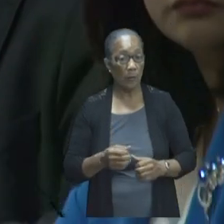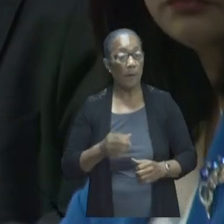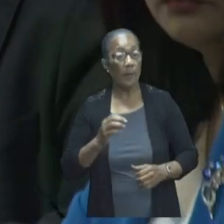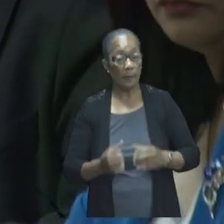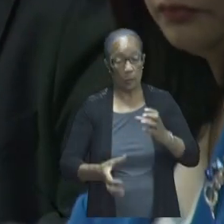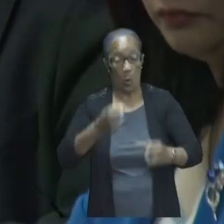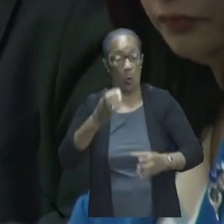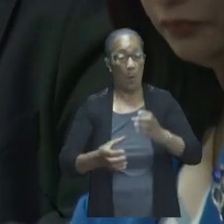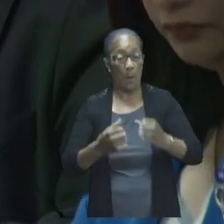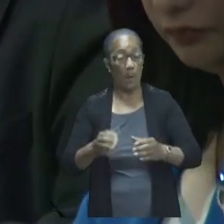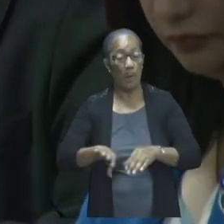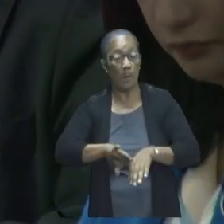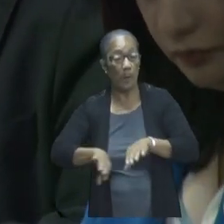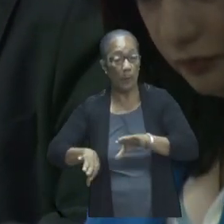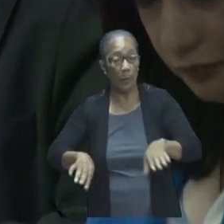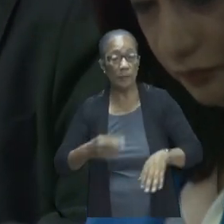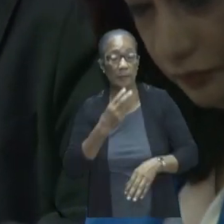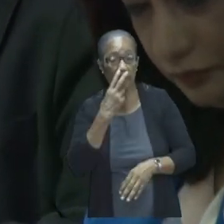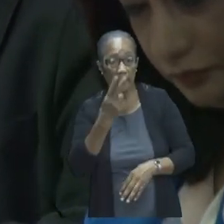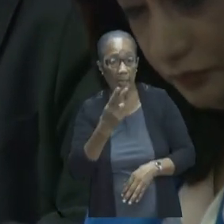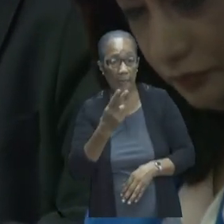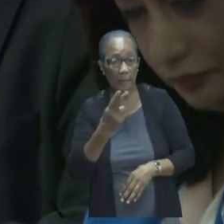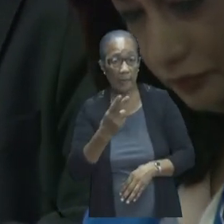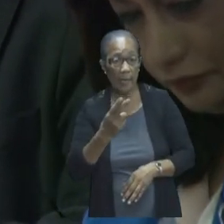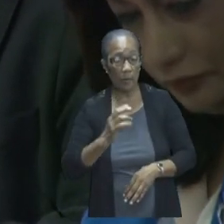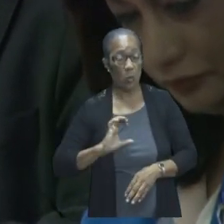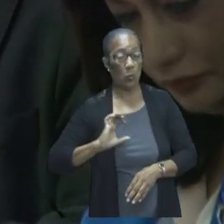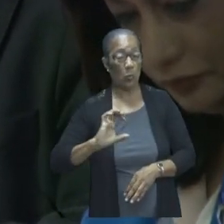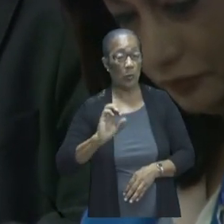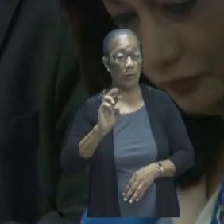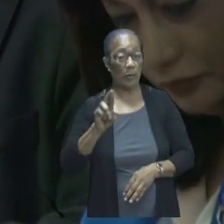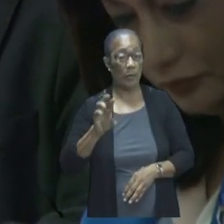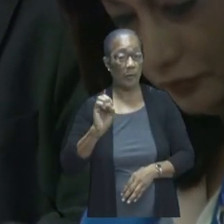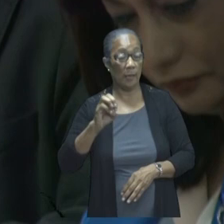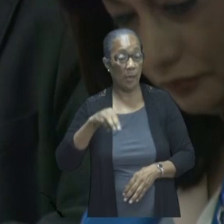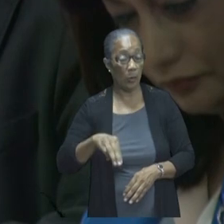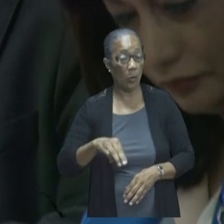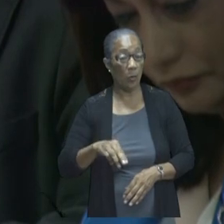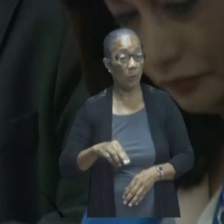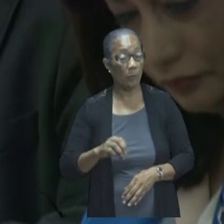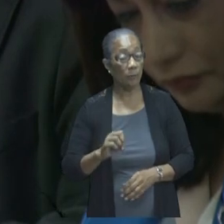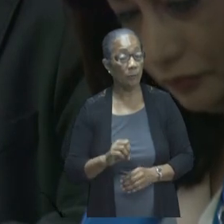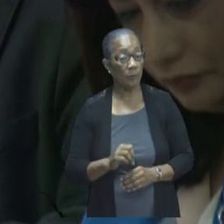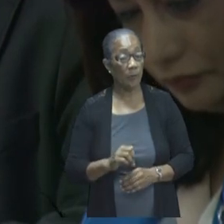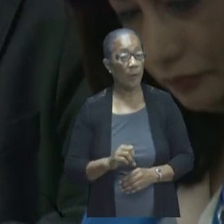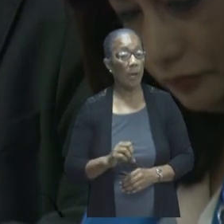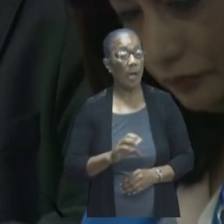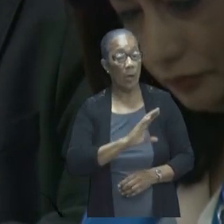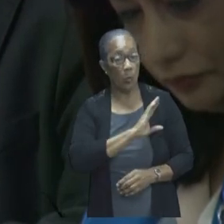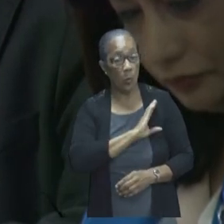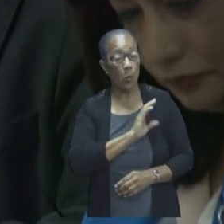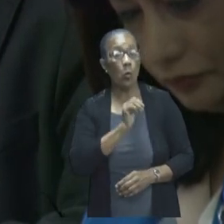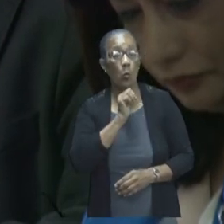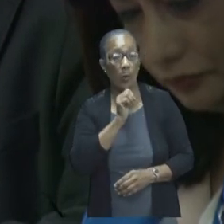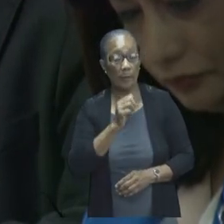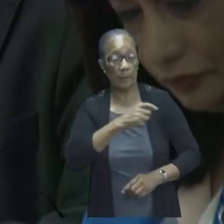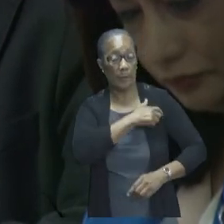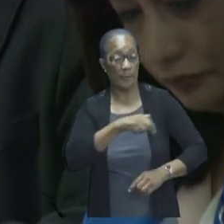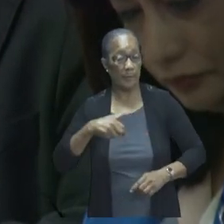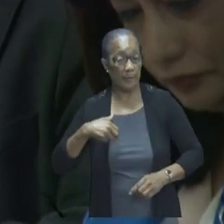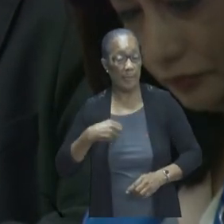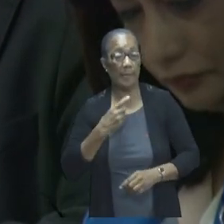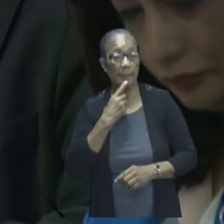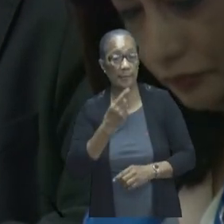problemen kijk hiervoor naar collega room wat het betreft en in inderdaad en zoals de president aangaf en de vraag vanuit